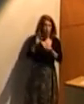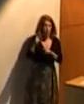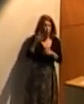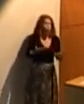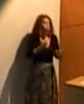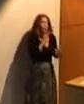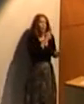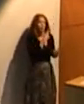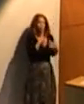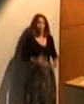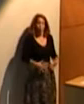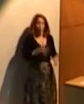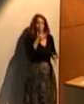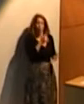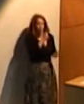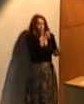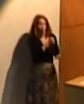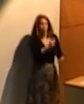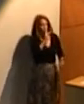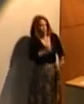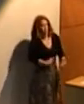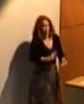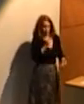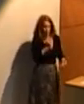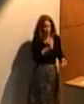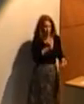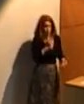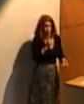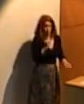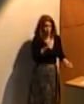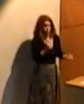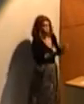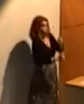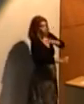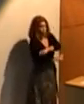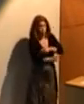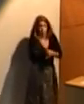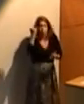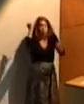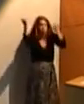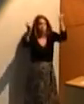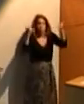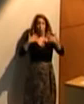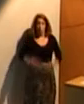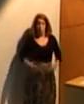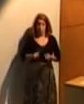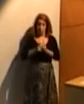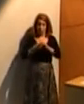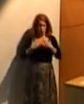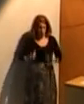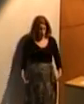une un monde au sein duquel le corps serait rendu disponible et pourquoi pas tout ou partie brevetable